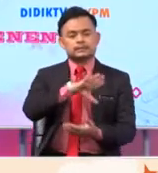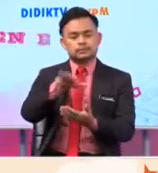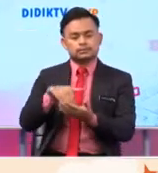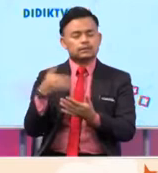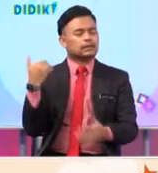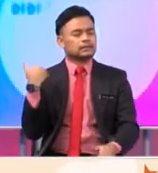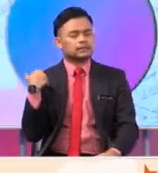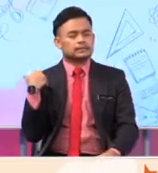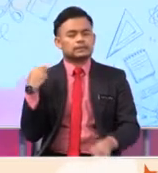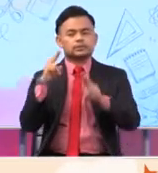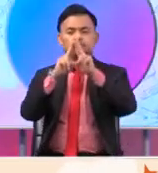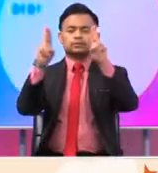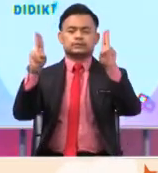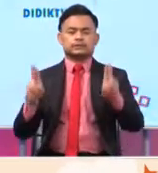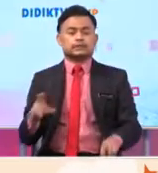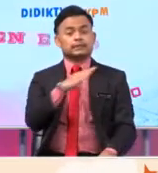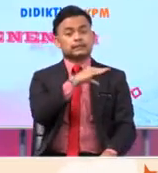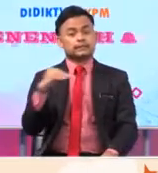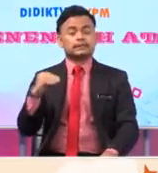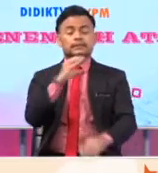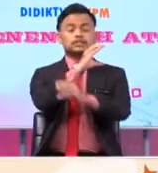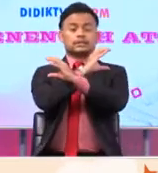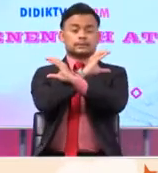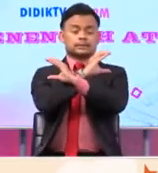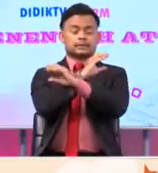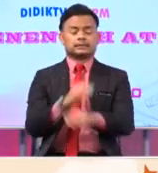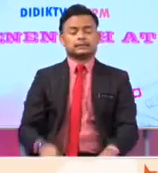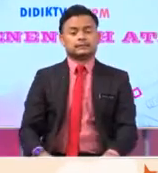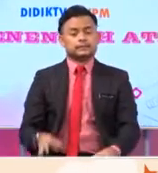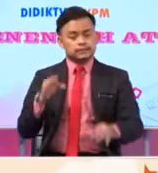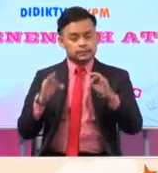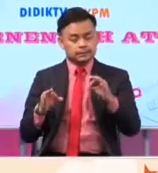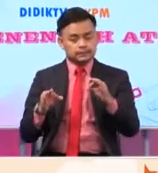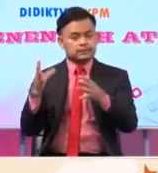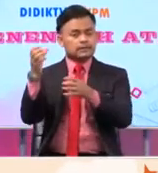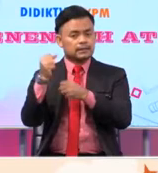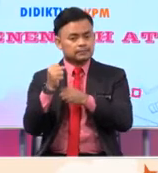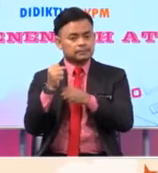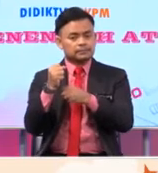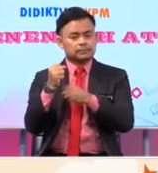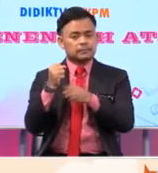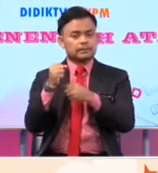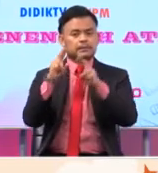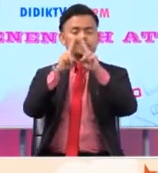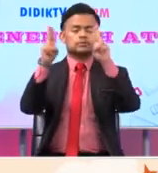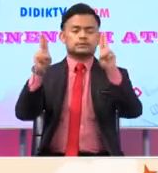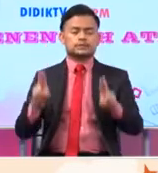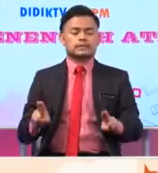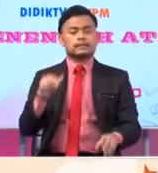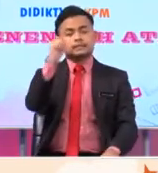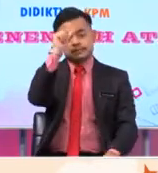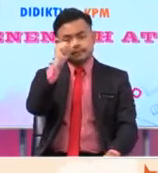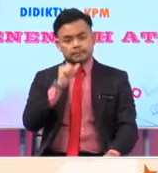cabaran jadi kalau kita dapat sesuatu Ujian tuh kita hendaklah sabar dan mencari hikmah ataupun